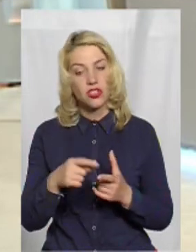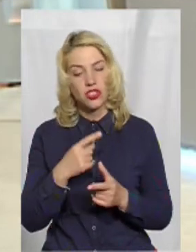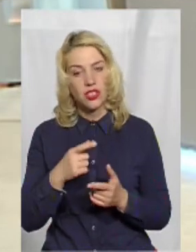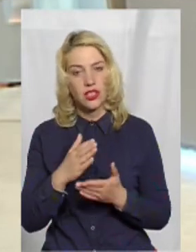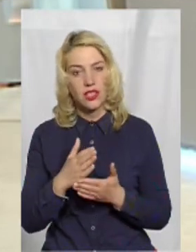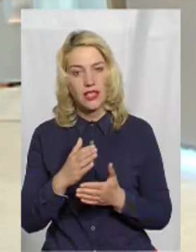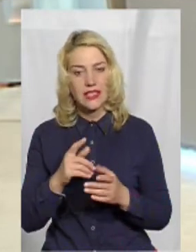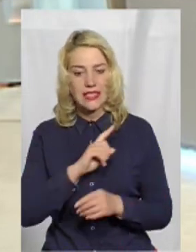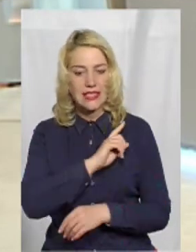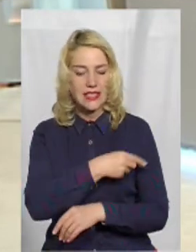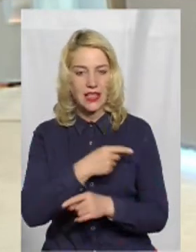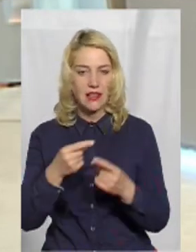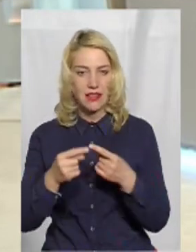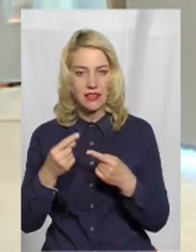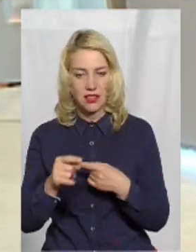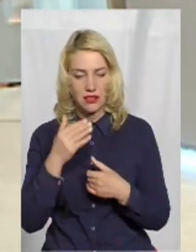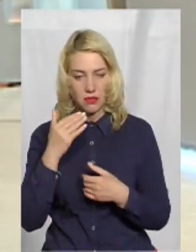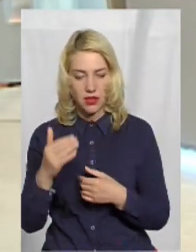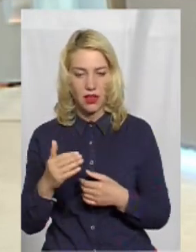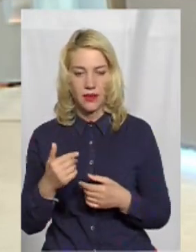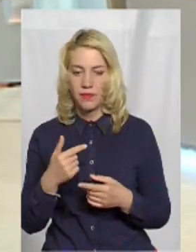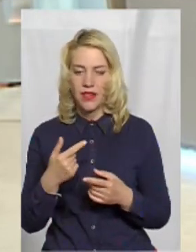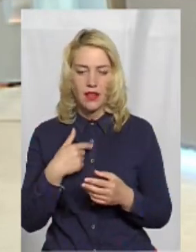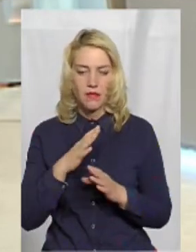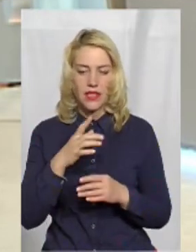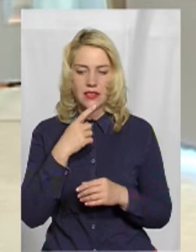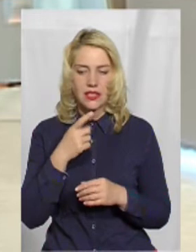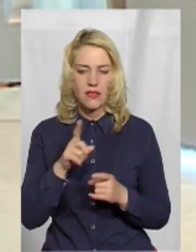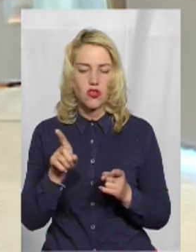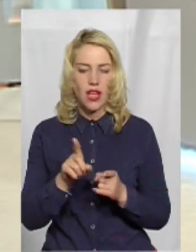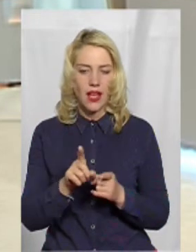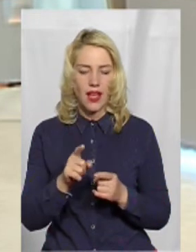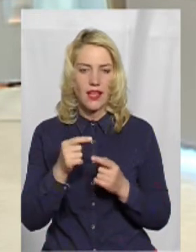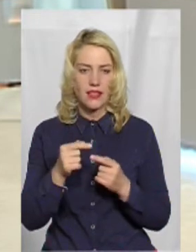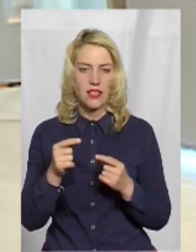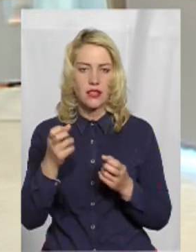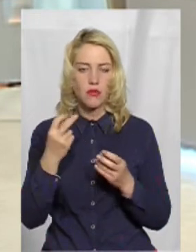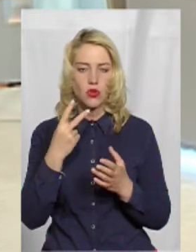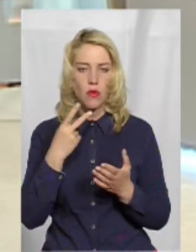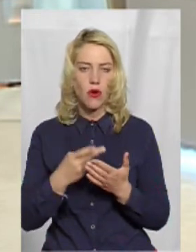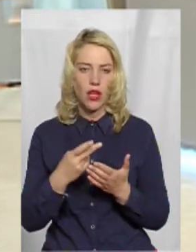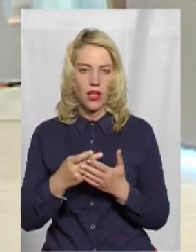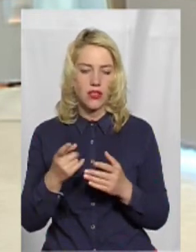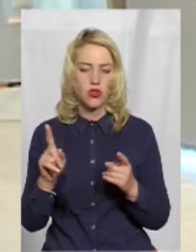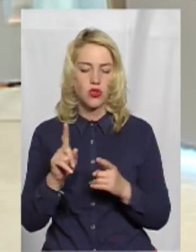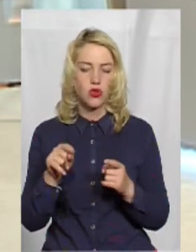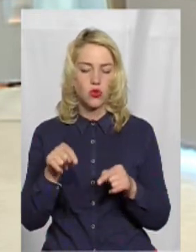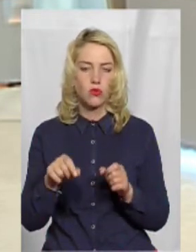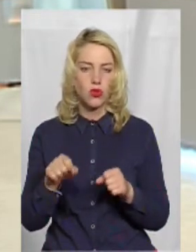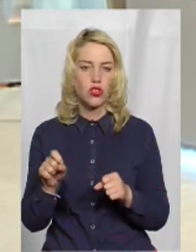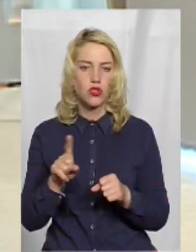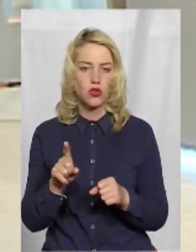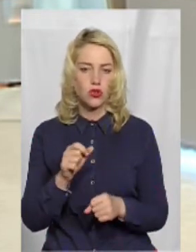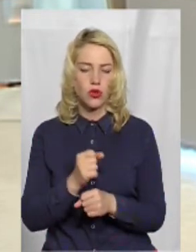що це різниця, вона просто демонструє, що тут можна робити щось, так? Тобто в цифри то якби інше, і